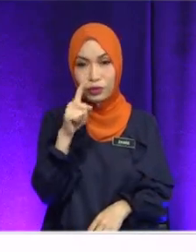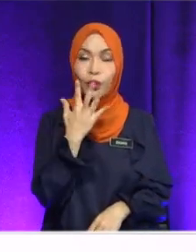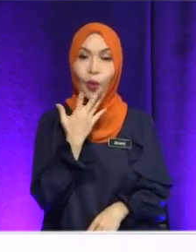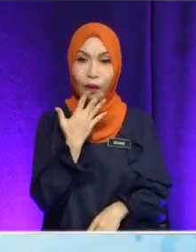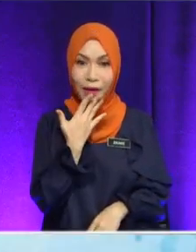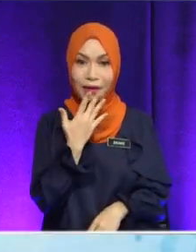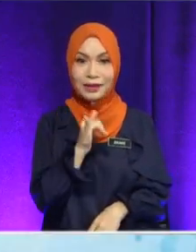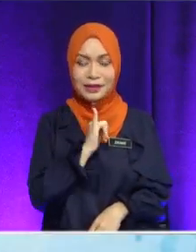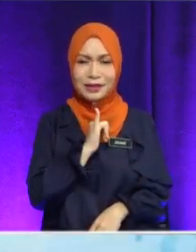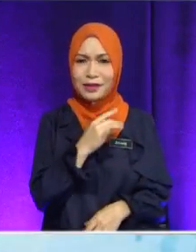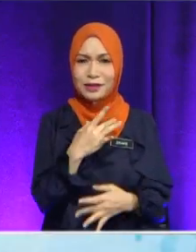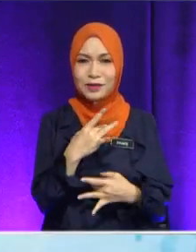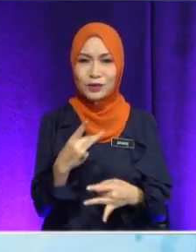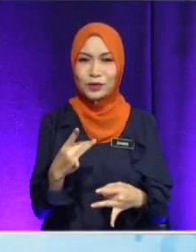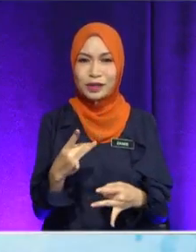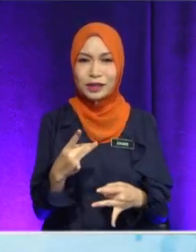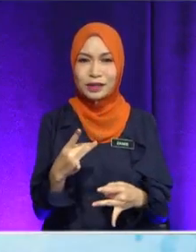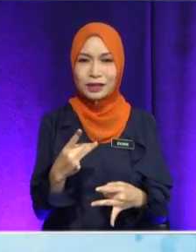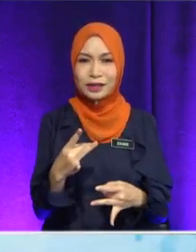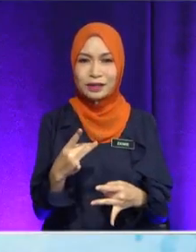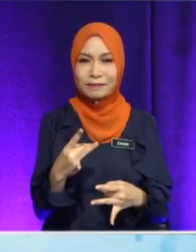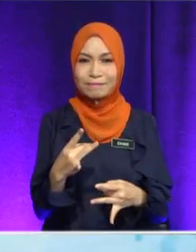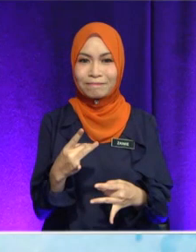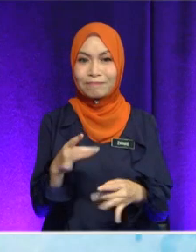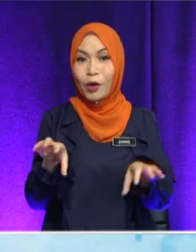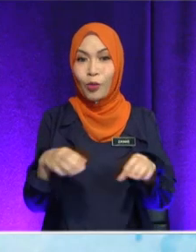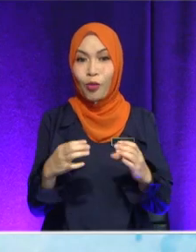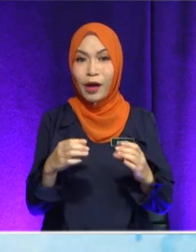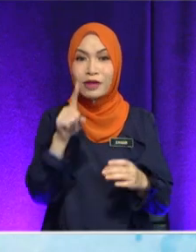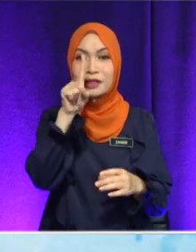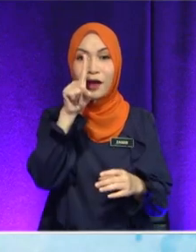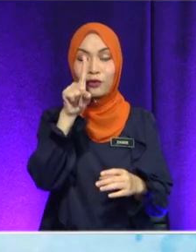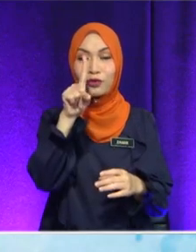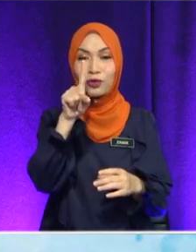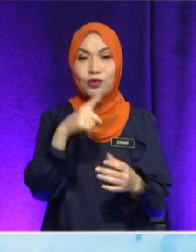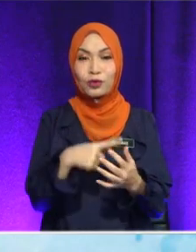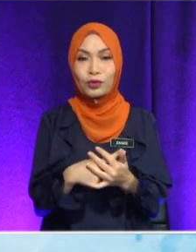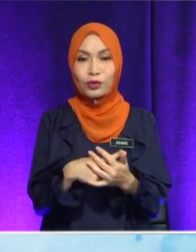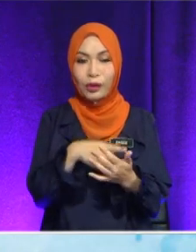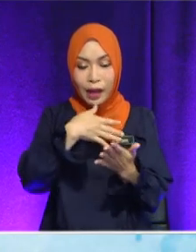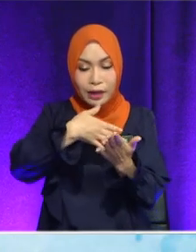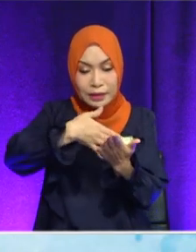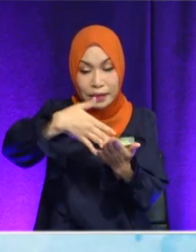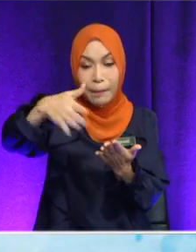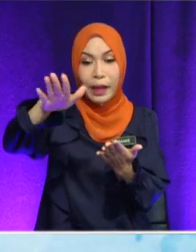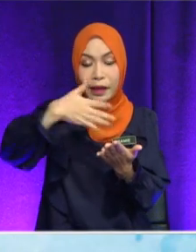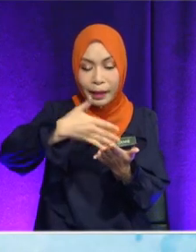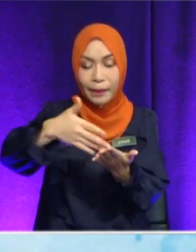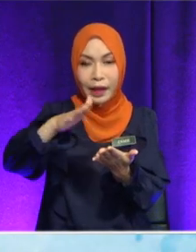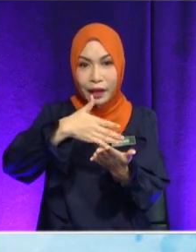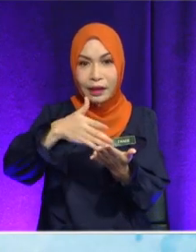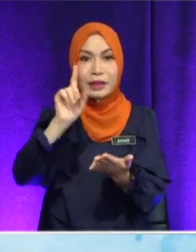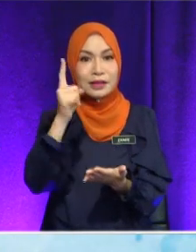baru dengan satu hal yang ke atas saja kalau ini adik saat dia macam ke atas ke bawah ke atas